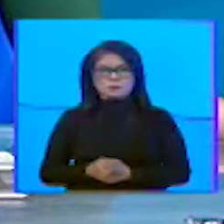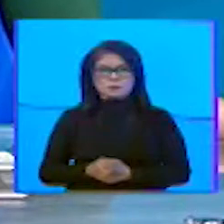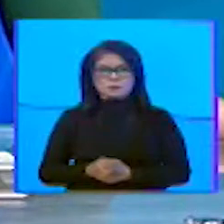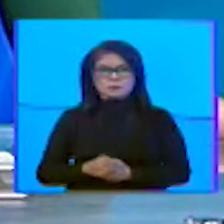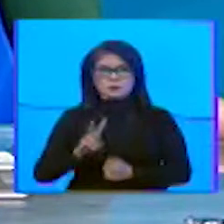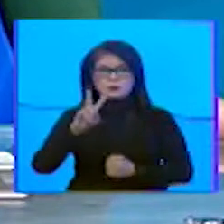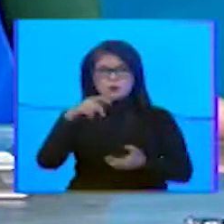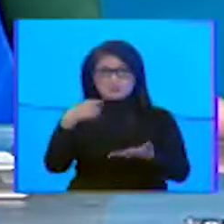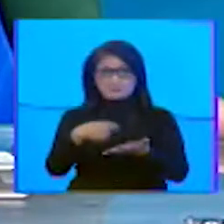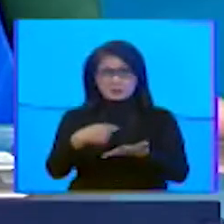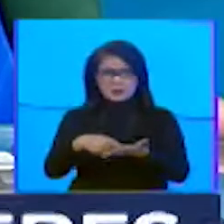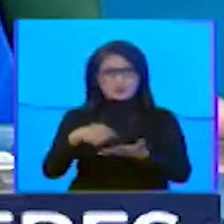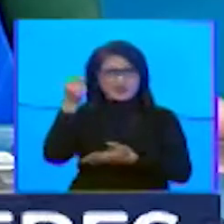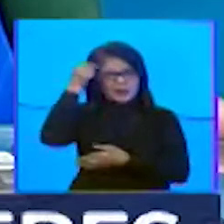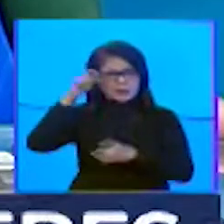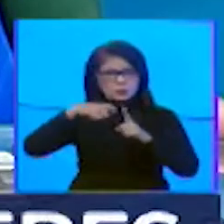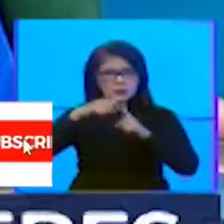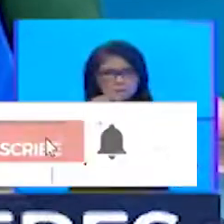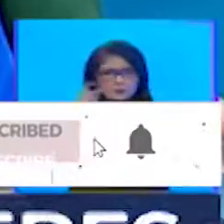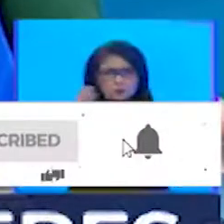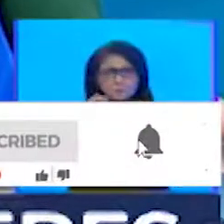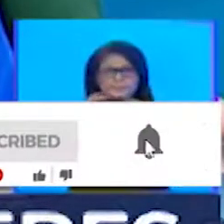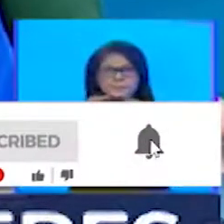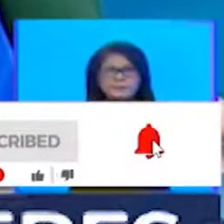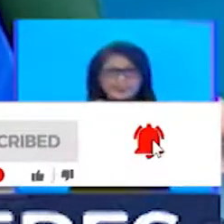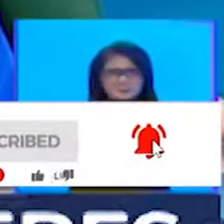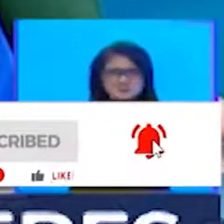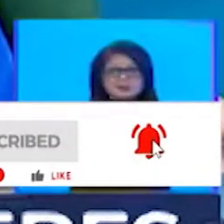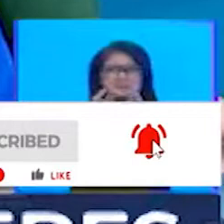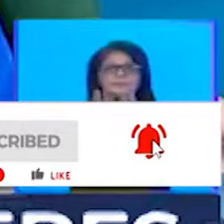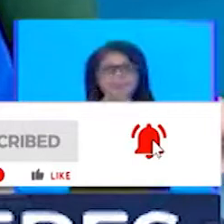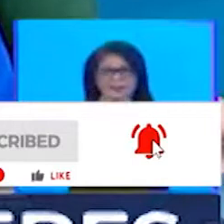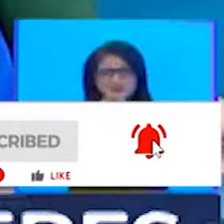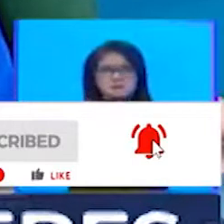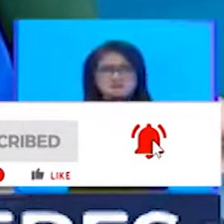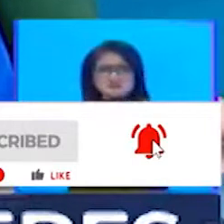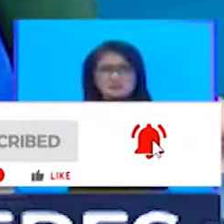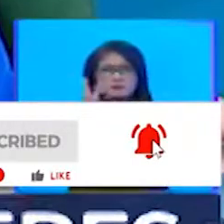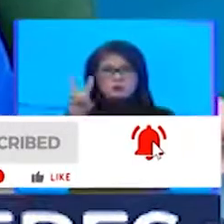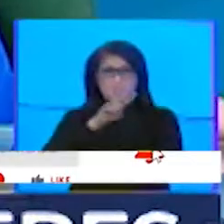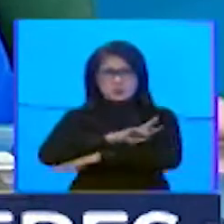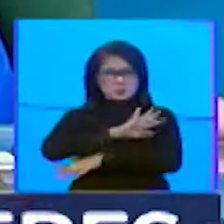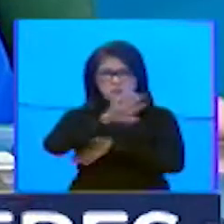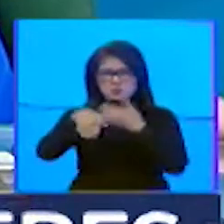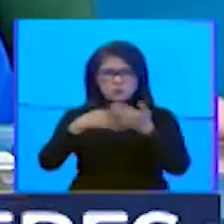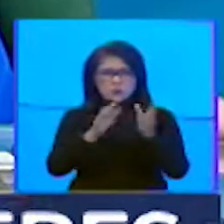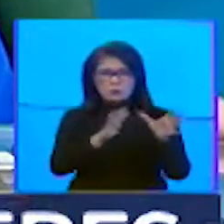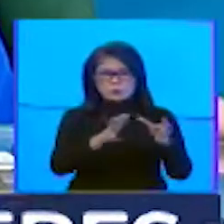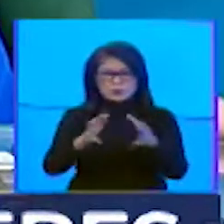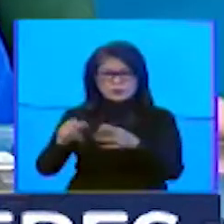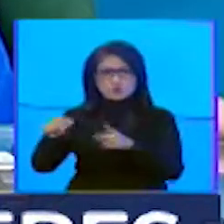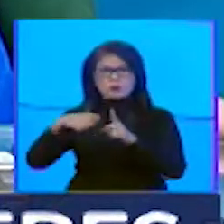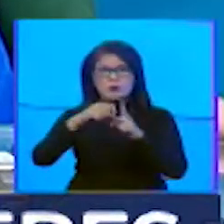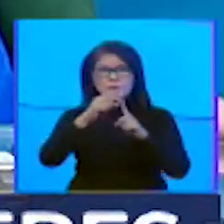Bisa dua staf di kantor KPU Brebes, Jawa Tengah terkonfirmasi positif COVID-19. Selama dua hari, seluruh komisioner KPU Brebes bekerja dari